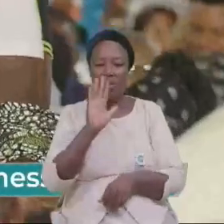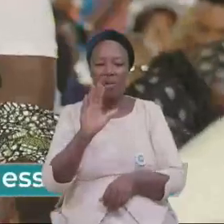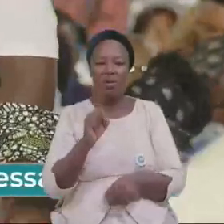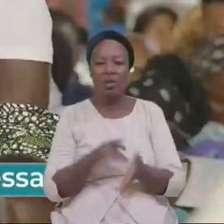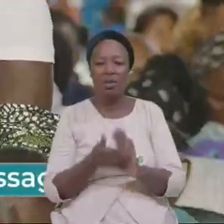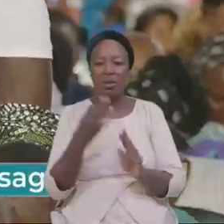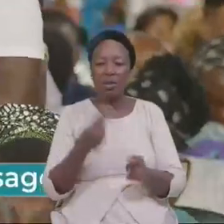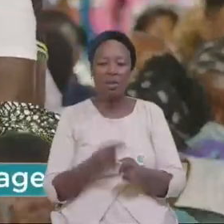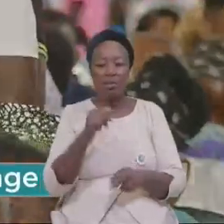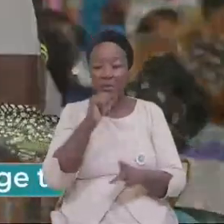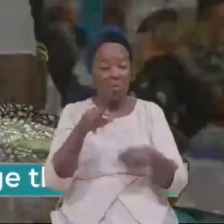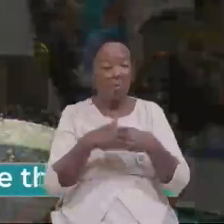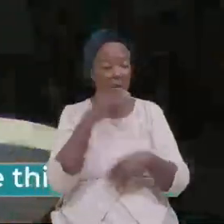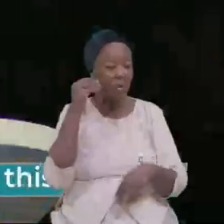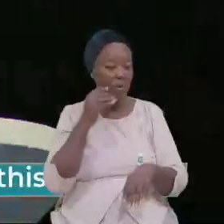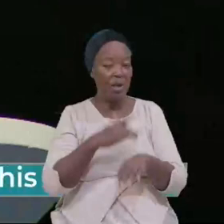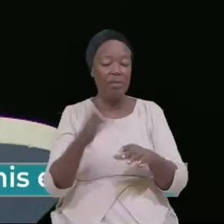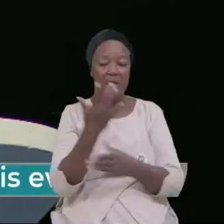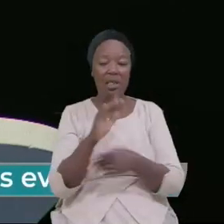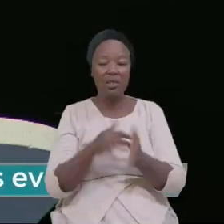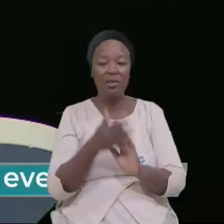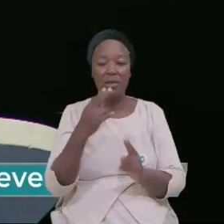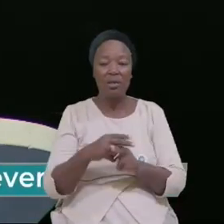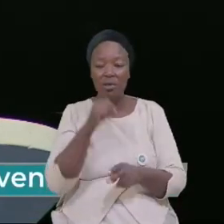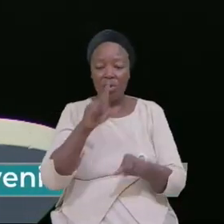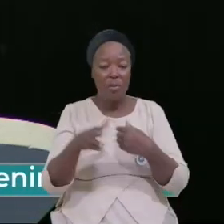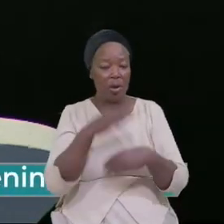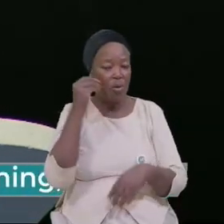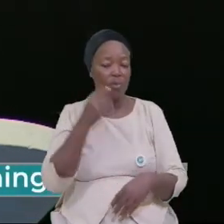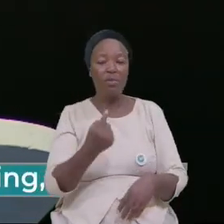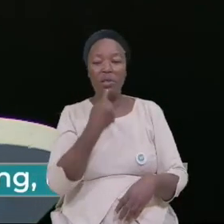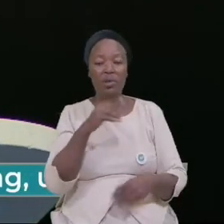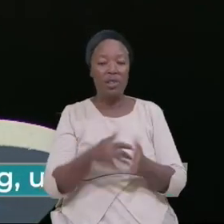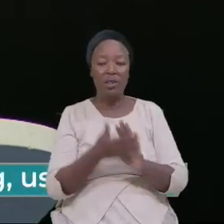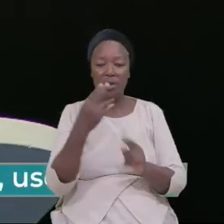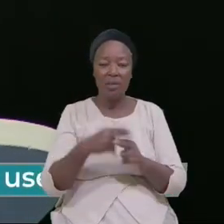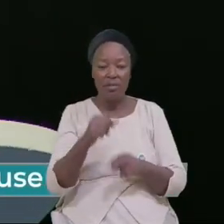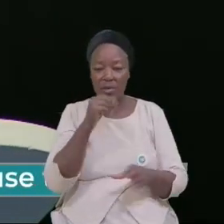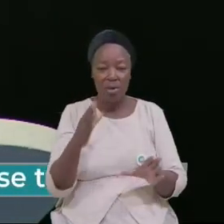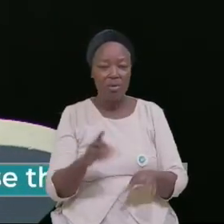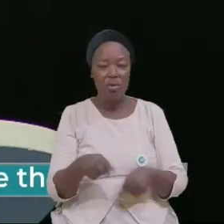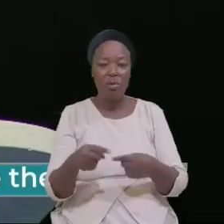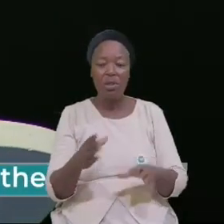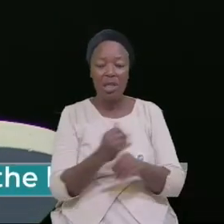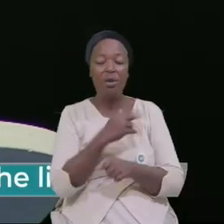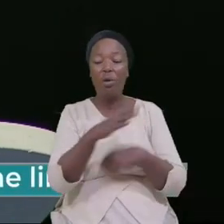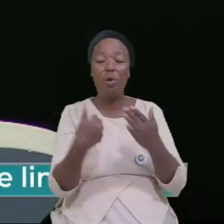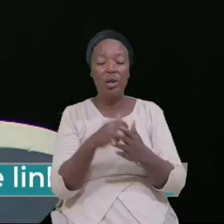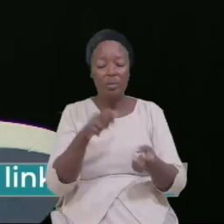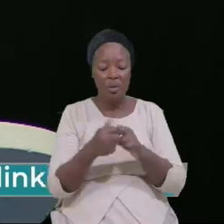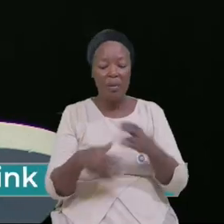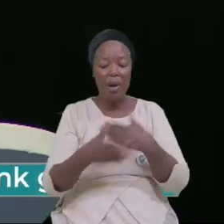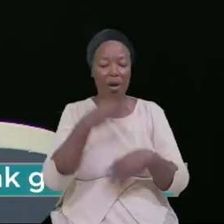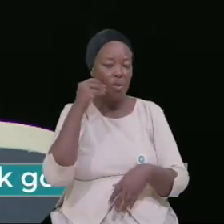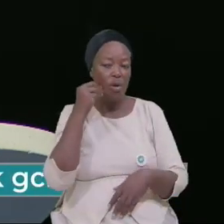Vous ne repartirez pas les mains vides. Vous n'allez pas rentrer déçus. Vous n'allez pas repartir avec vos fardeaux. Dieu